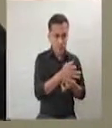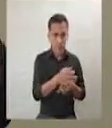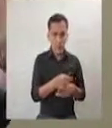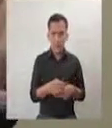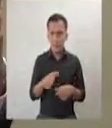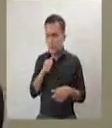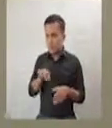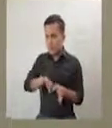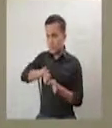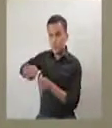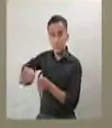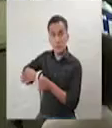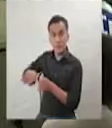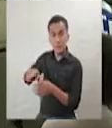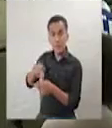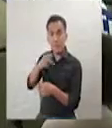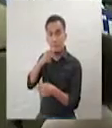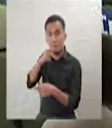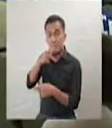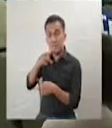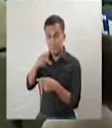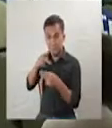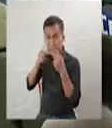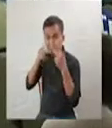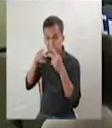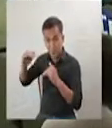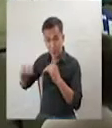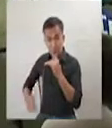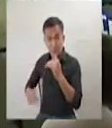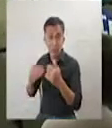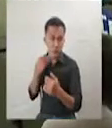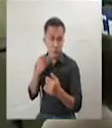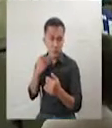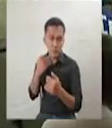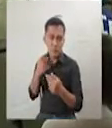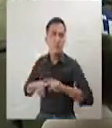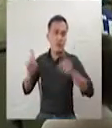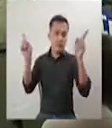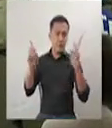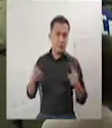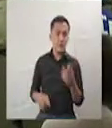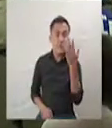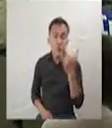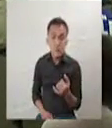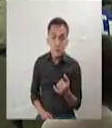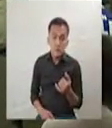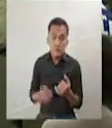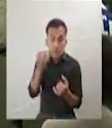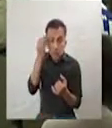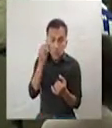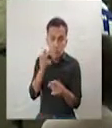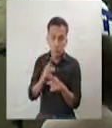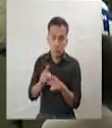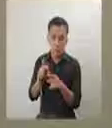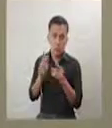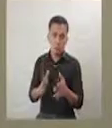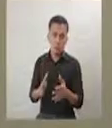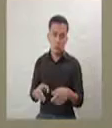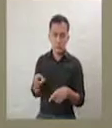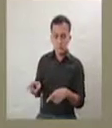Which does not happen doon sa ating mga kababayan na nasa baba. Alam niyo kung bakit? Kasi kulang ang ating